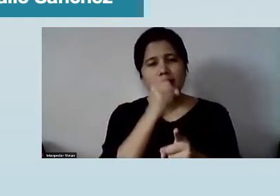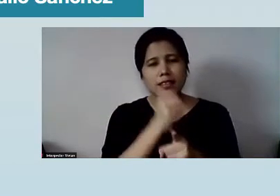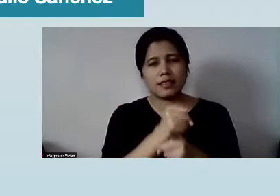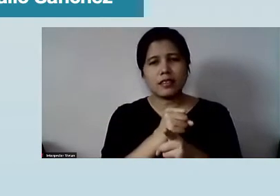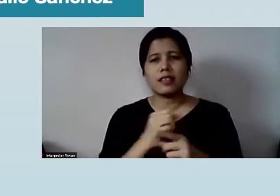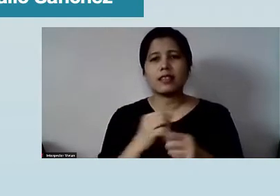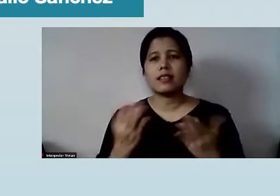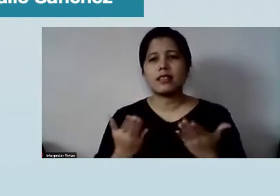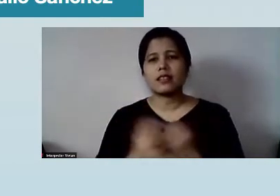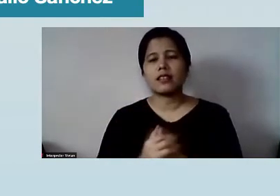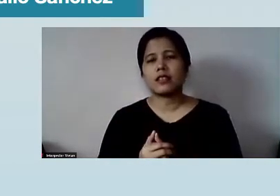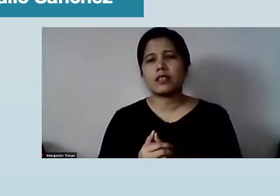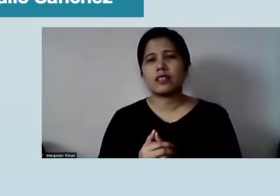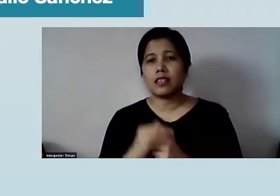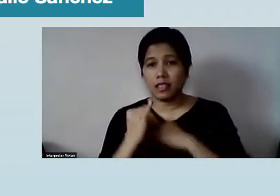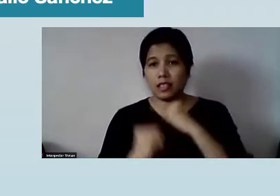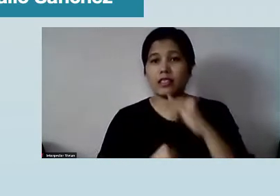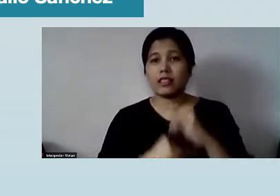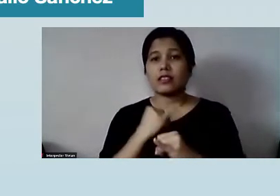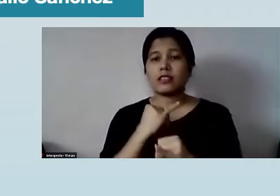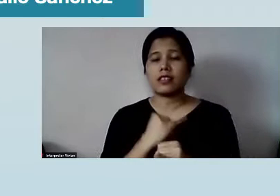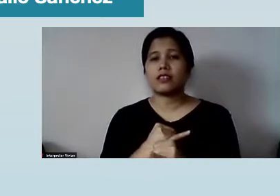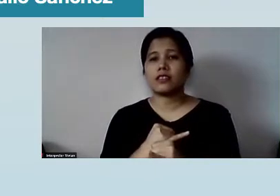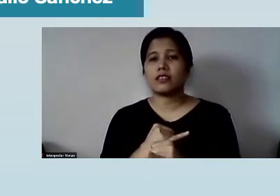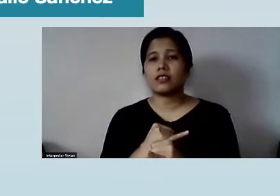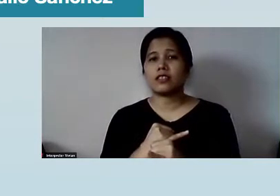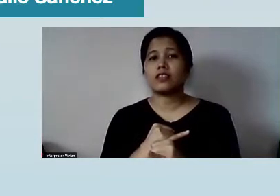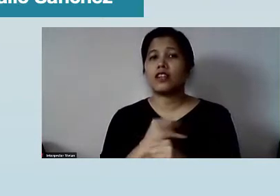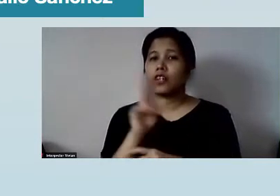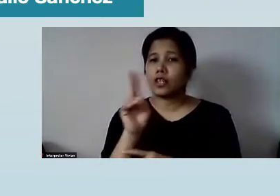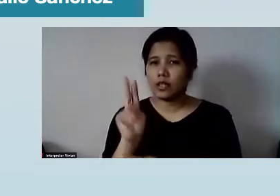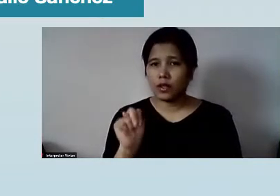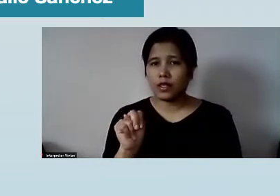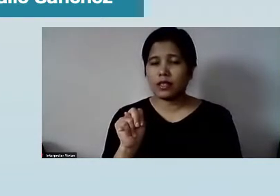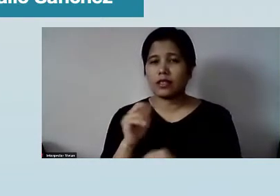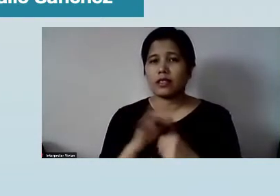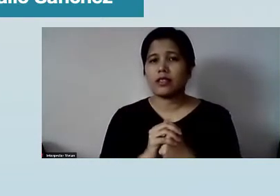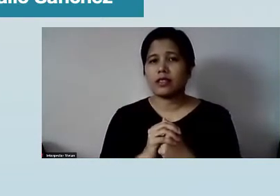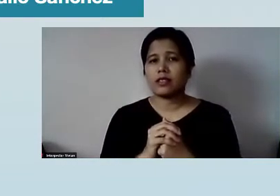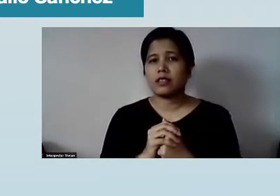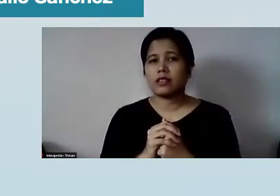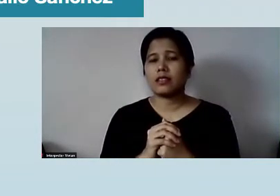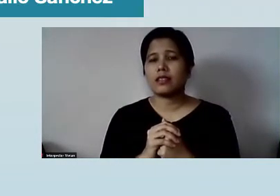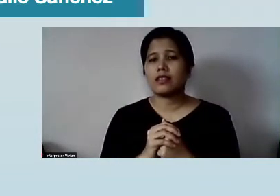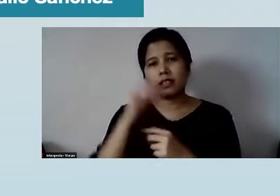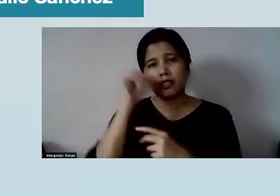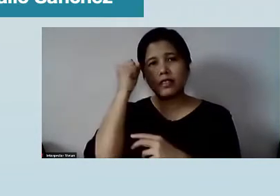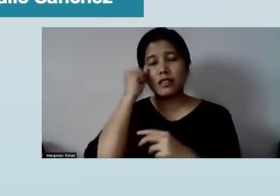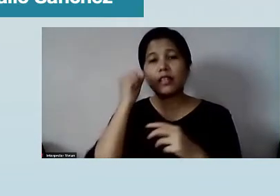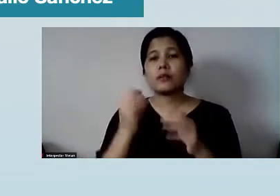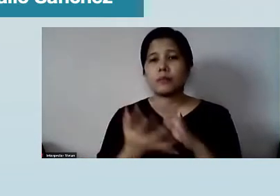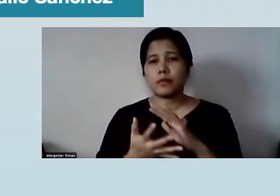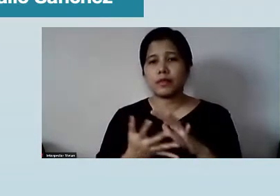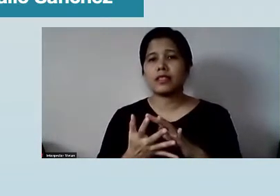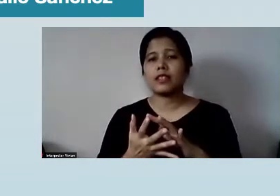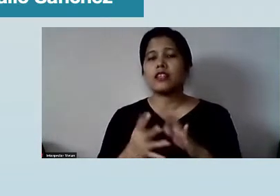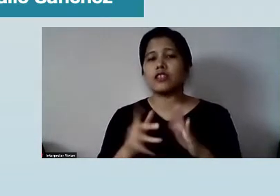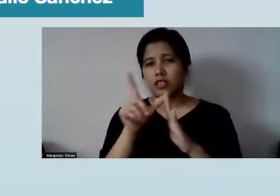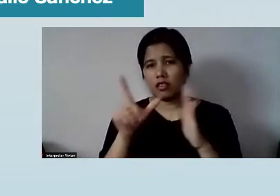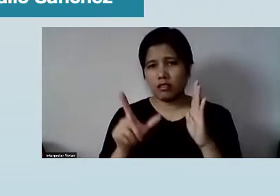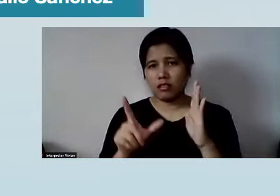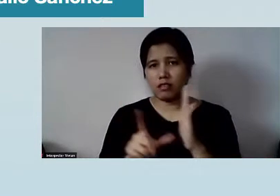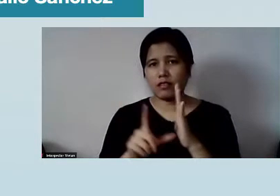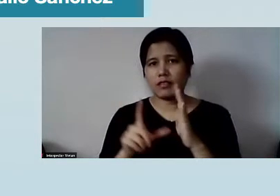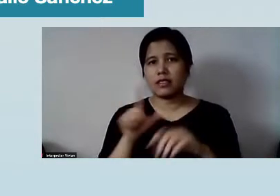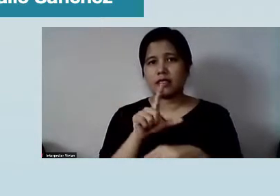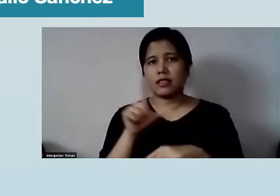dito ng international, ng United Nations. And as a state party, this form part of our law of the land. Kaya